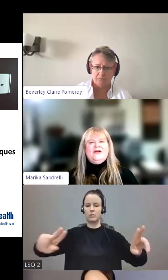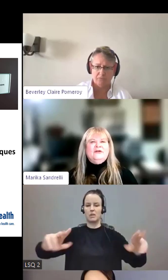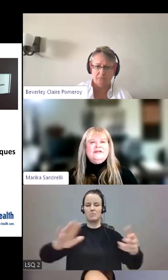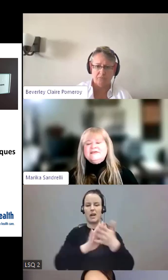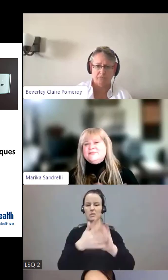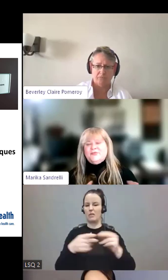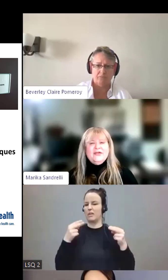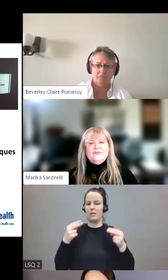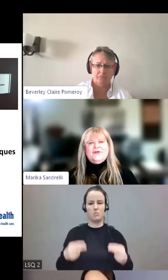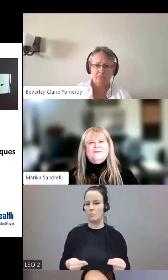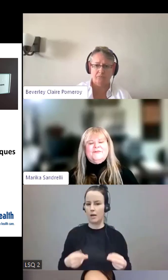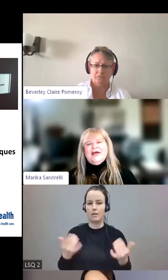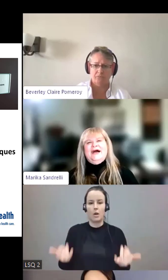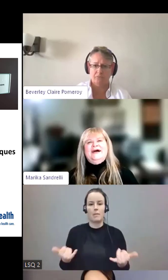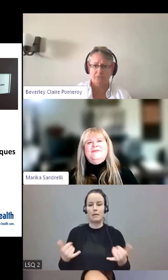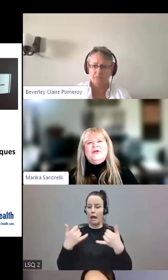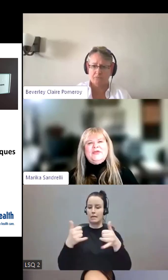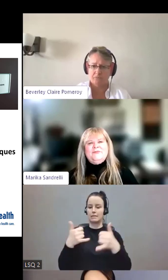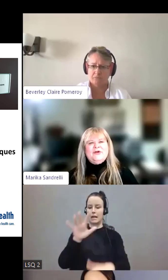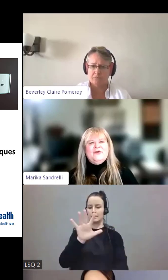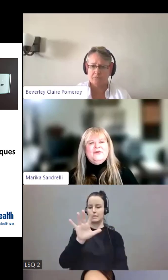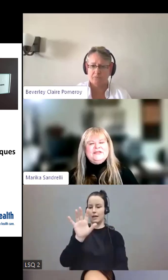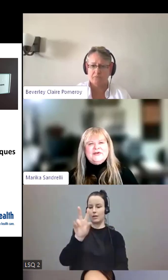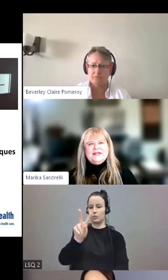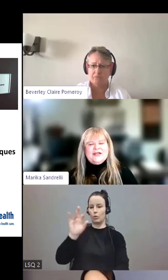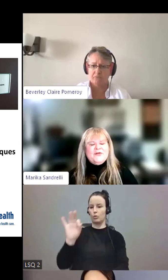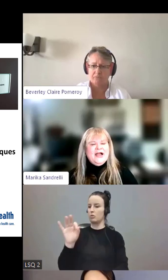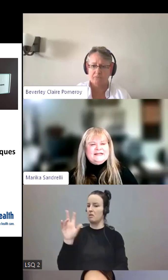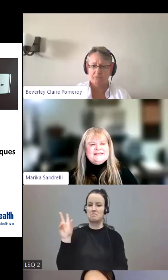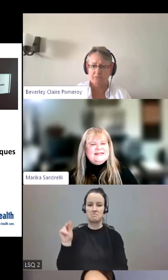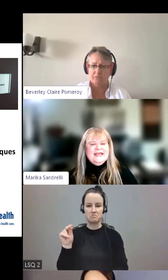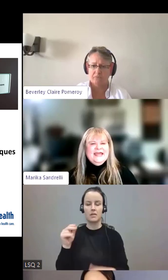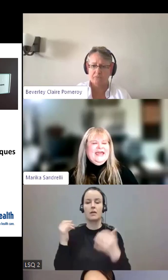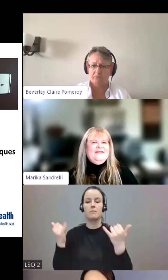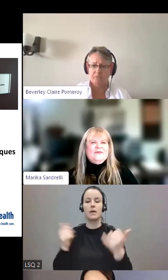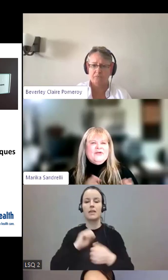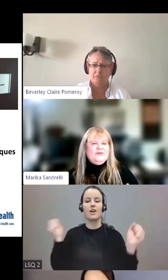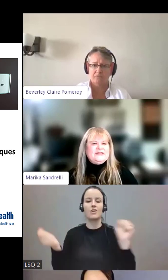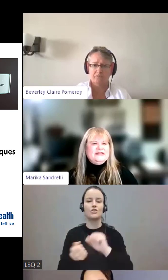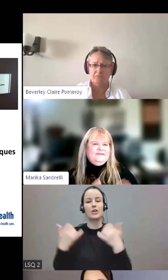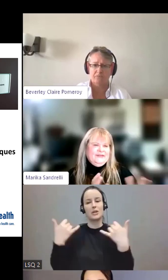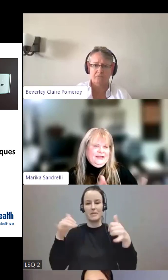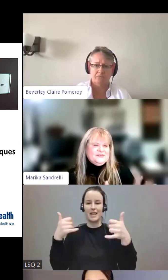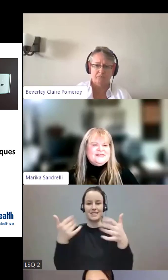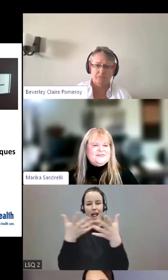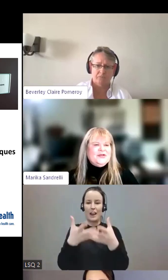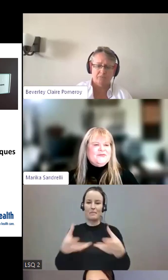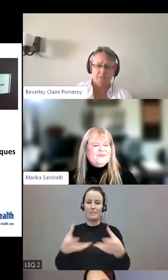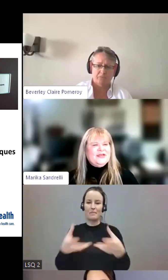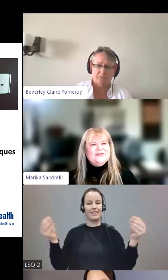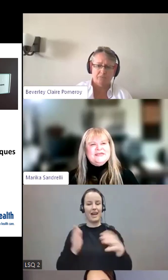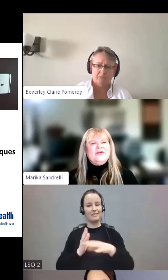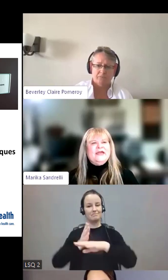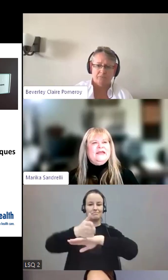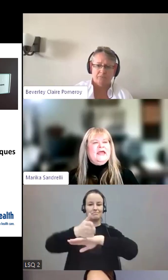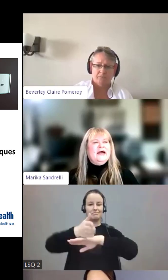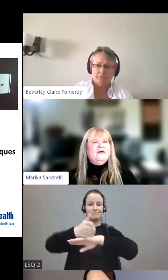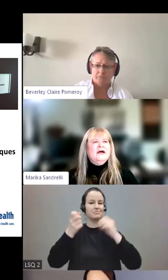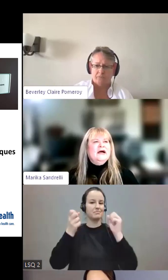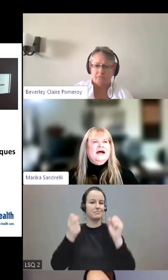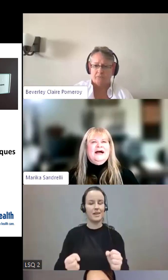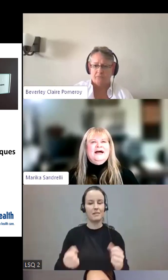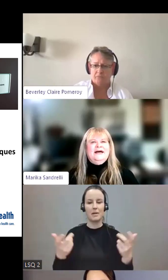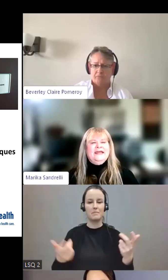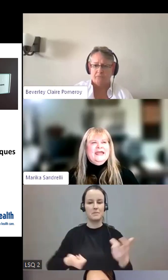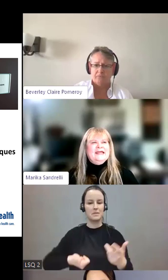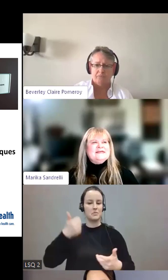salle du printemps, où ce que les gens entrent et voici la salle du printemps que vous voyez. Et dans certains